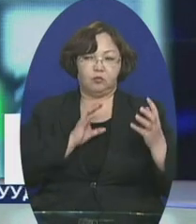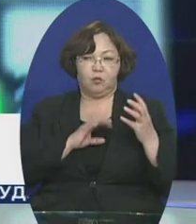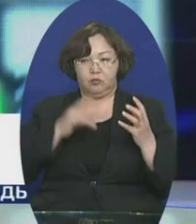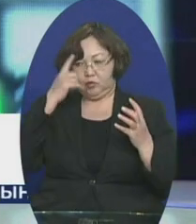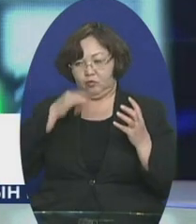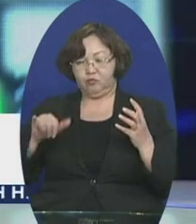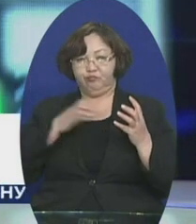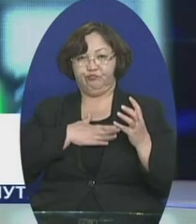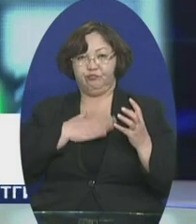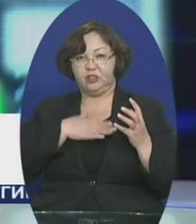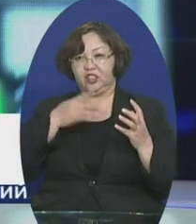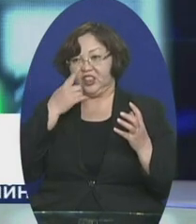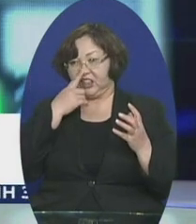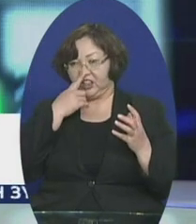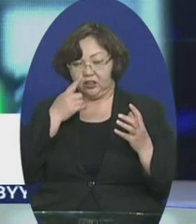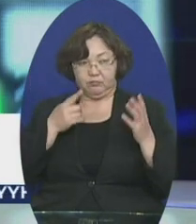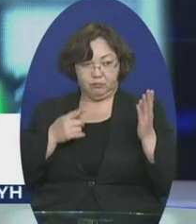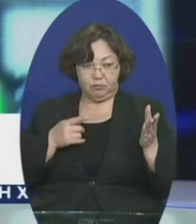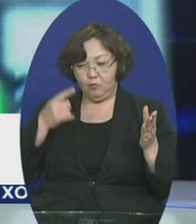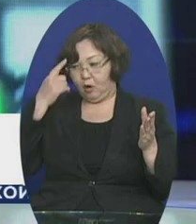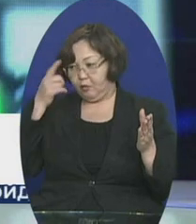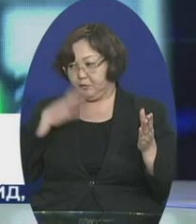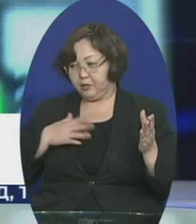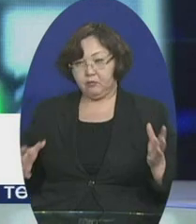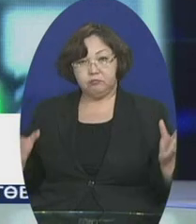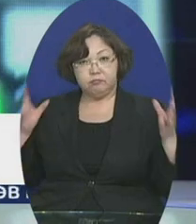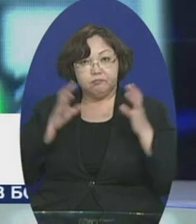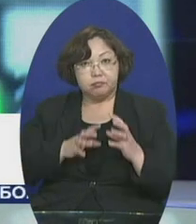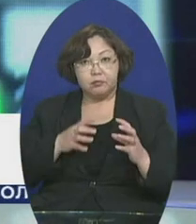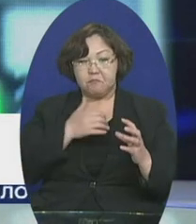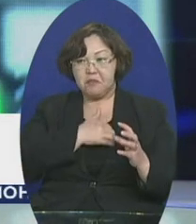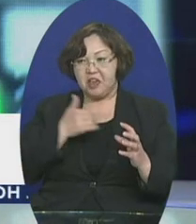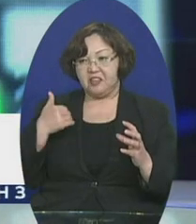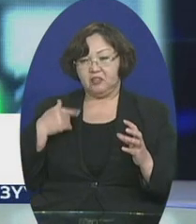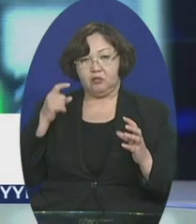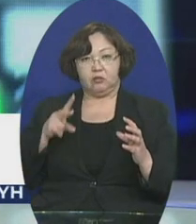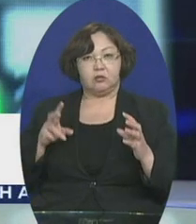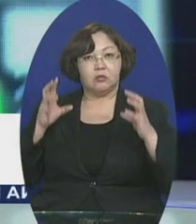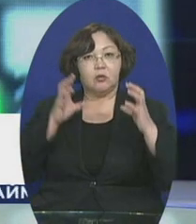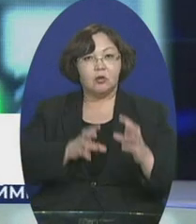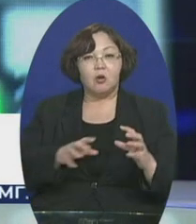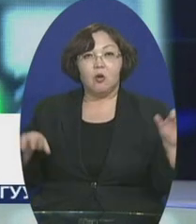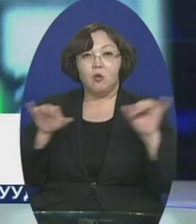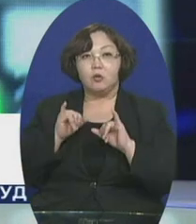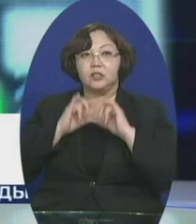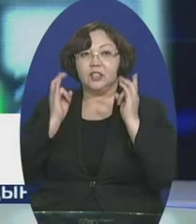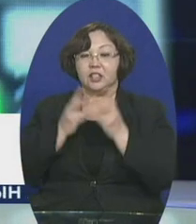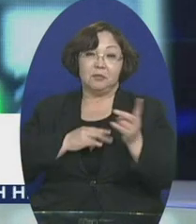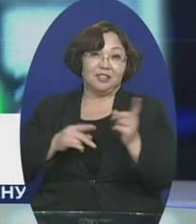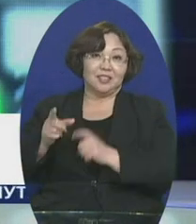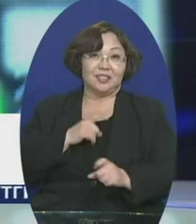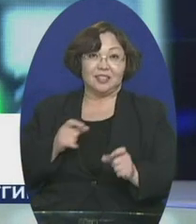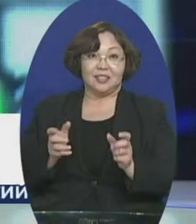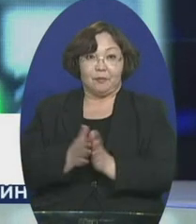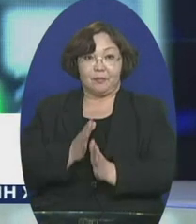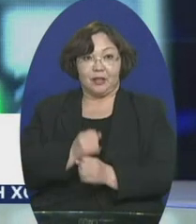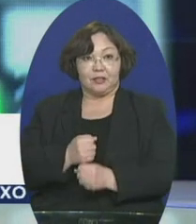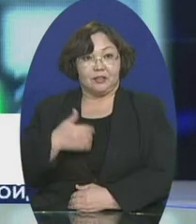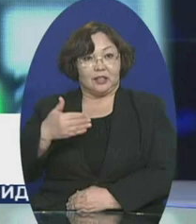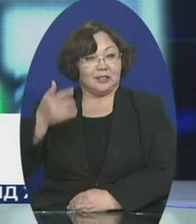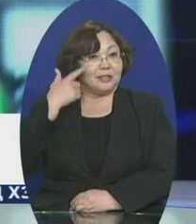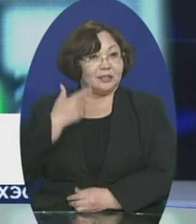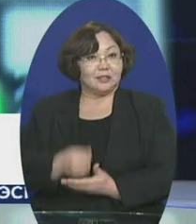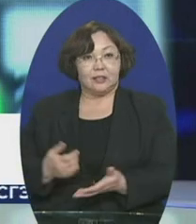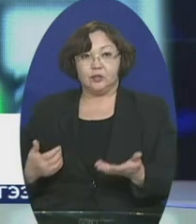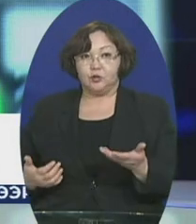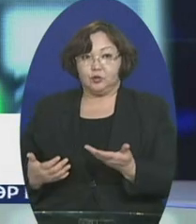Хятад Монголын 5 дугаар уулзалт Бээжин хотно боллоо. Уулзалтаар дамжуулаад хоёр орны хоорондох нийгмийн эдийн засгийн хамтын ажиллагааны чиглэлээр санал солилцсон юм. Энэ талаар